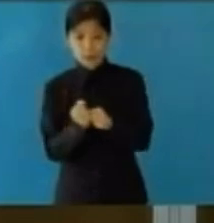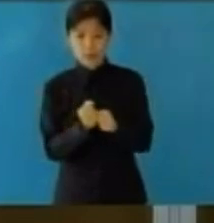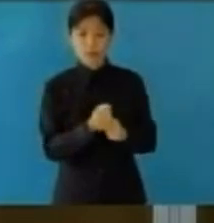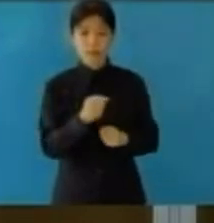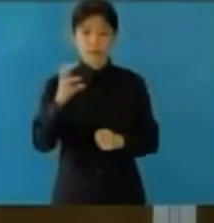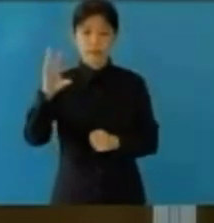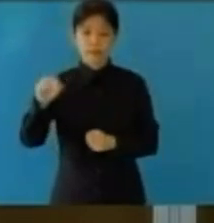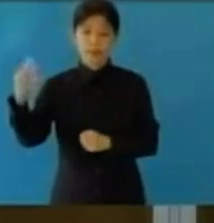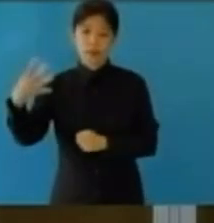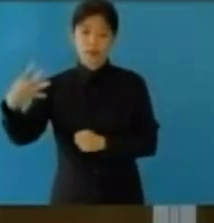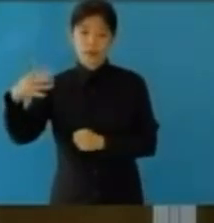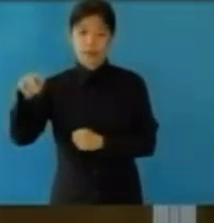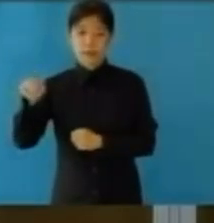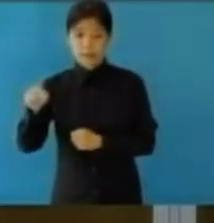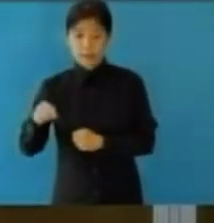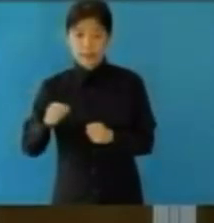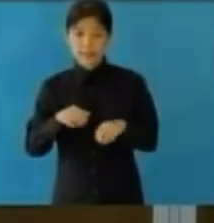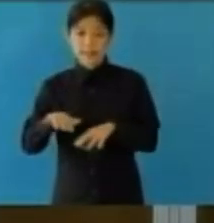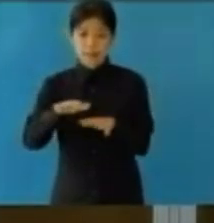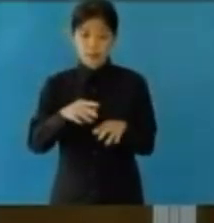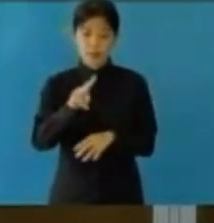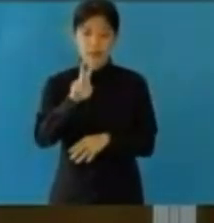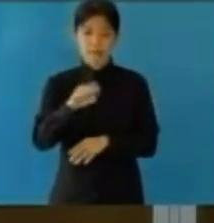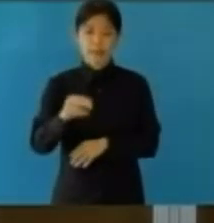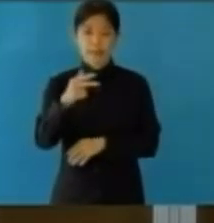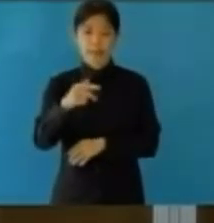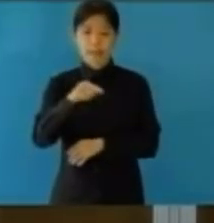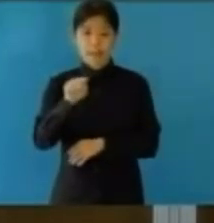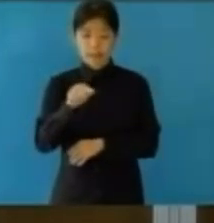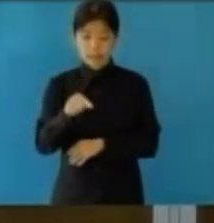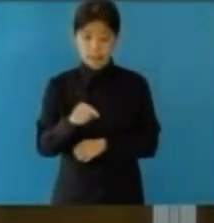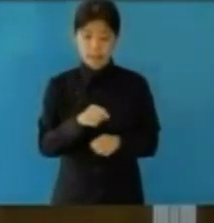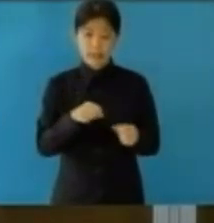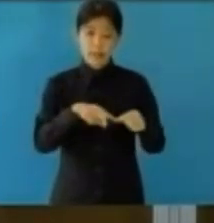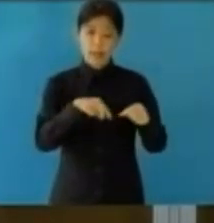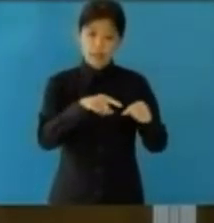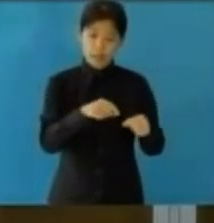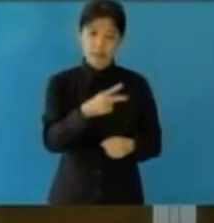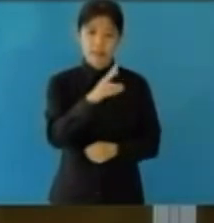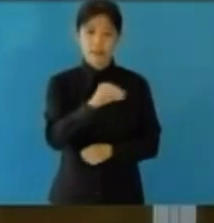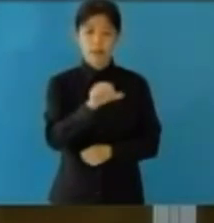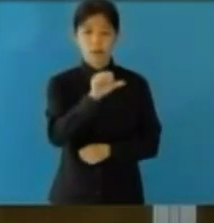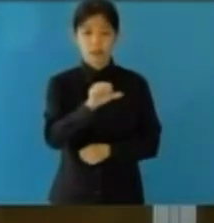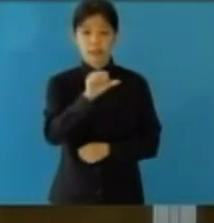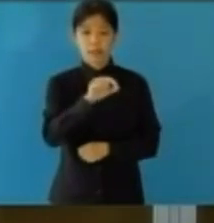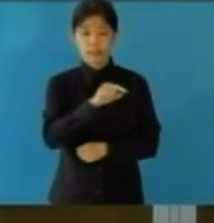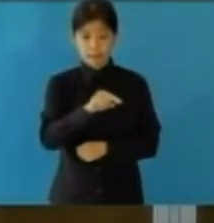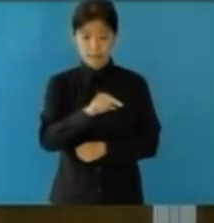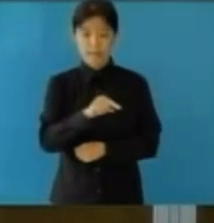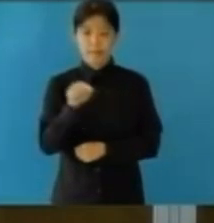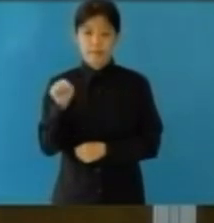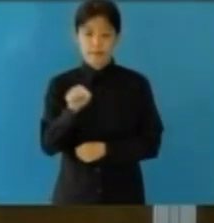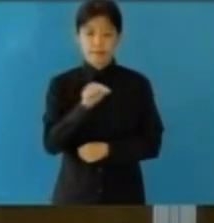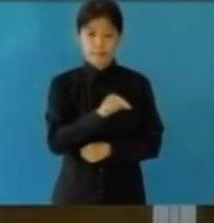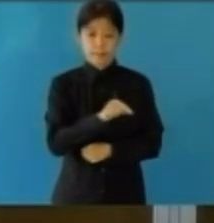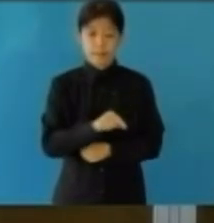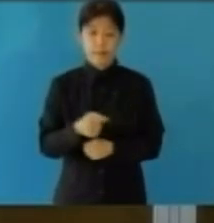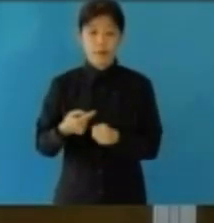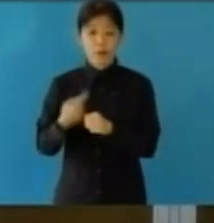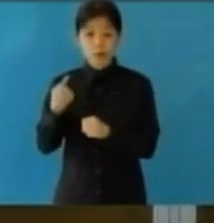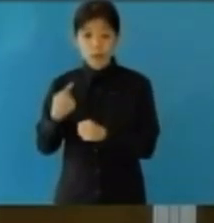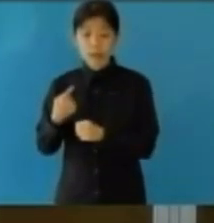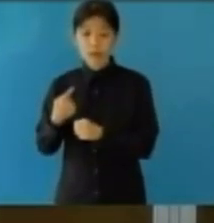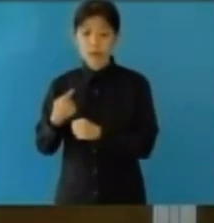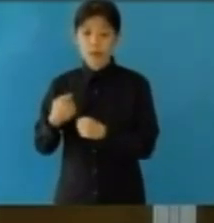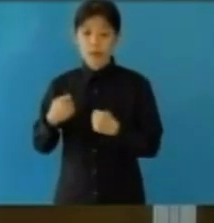3万4千人、陸上が約2万7千人、サッカーが約2万5千人となっております。昨年度の合宿